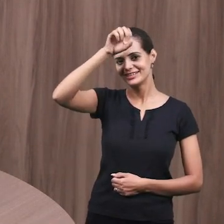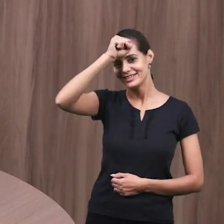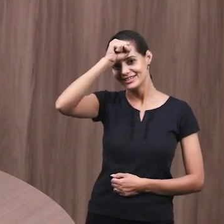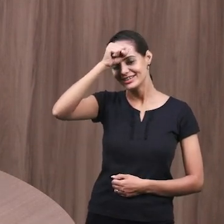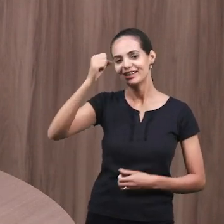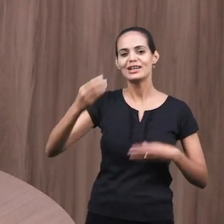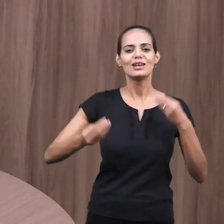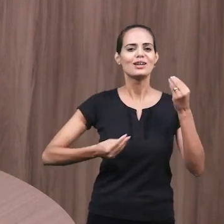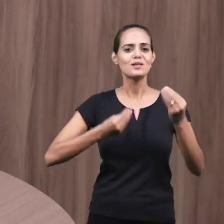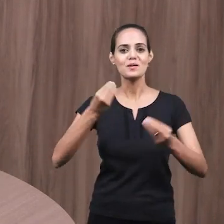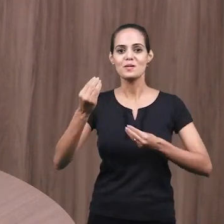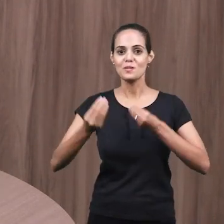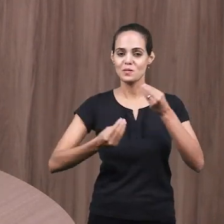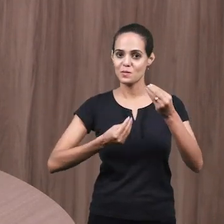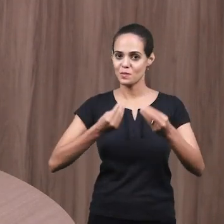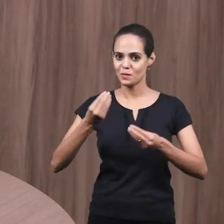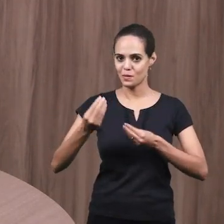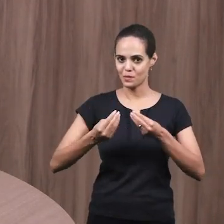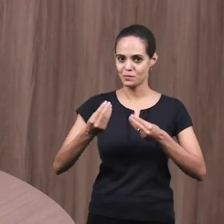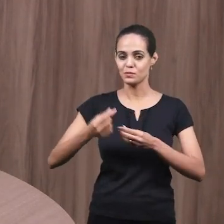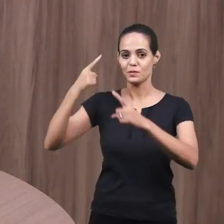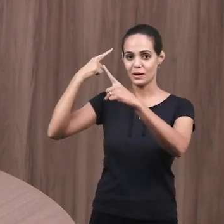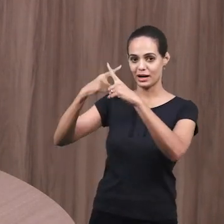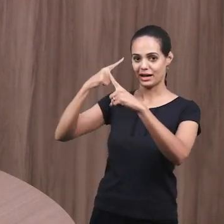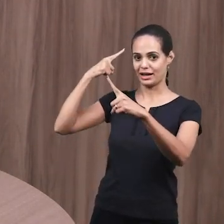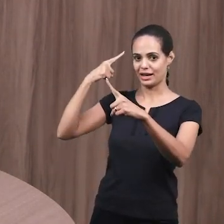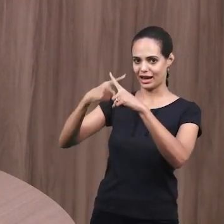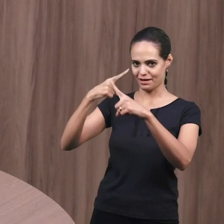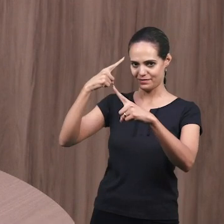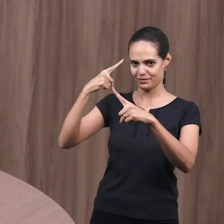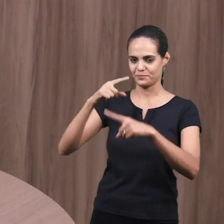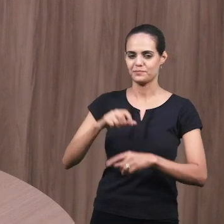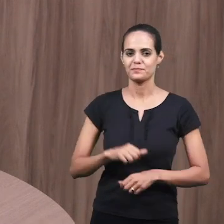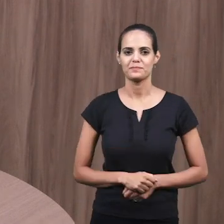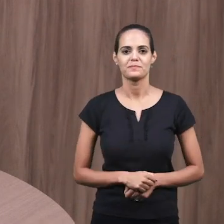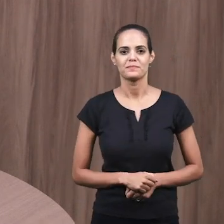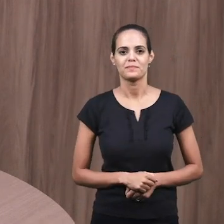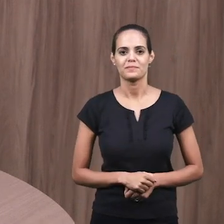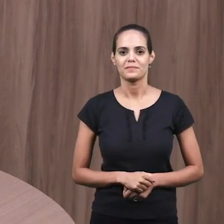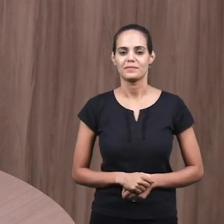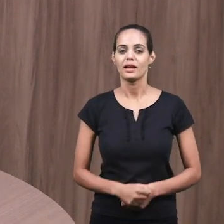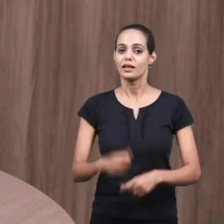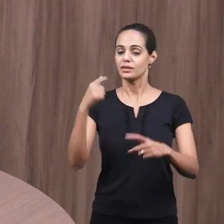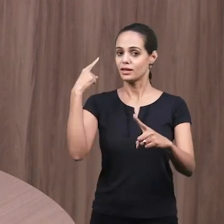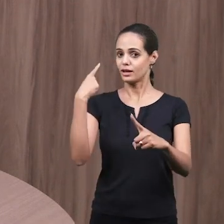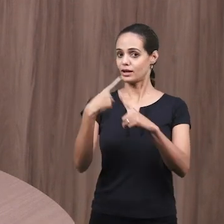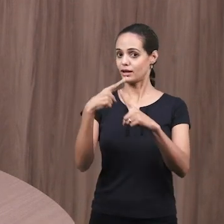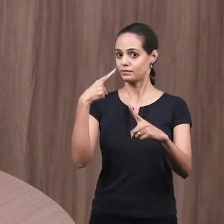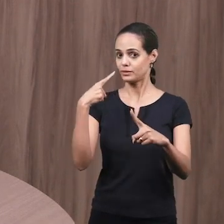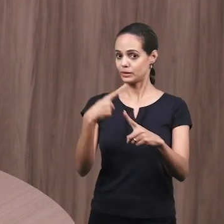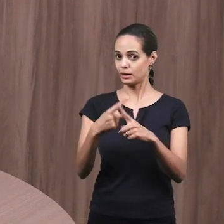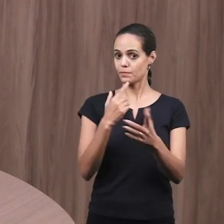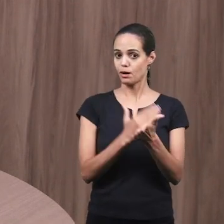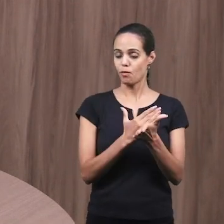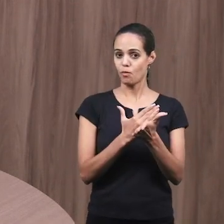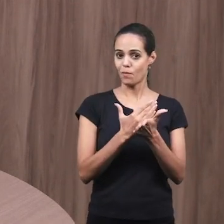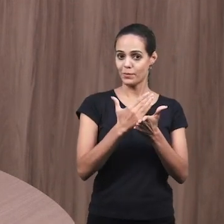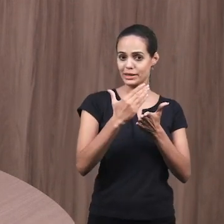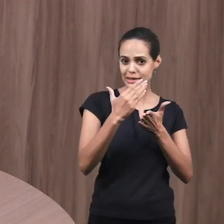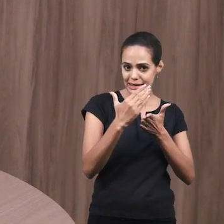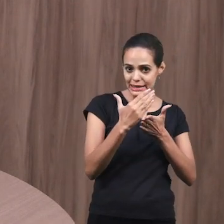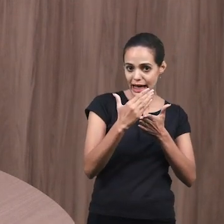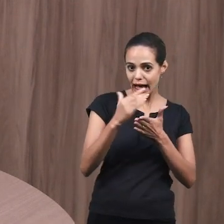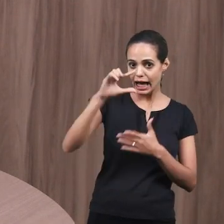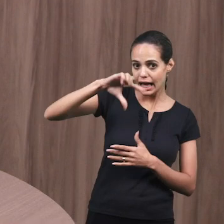comment on va faire dans la clave. La clave sera le contretemps au début de